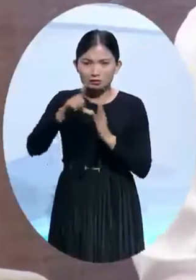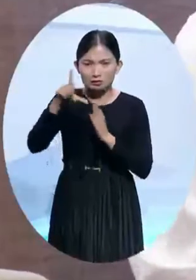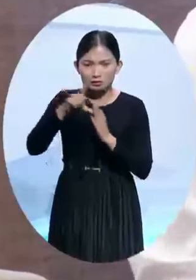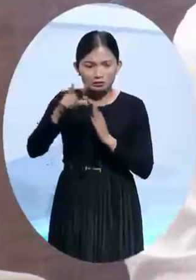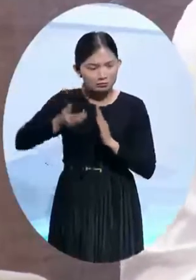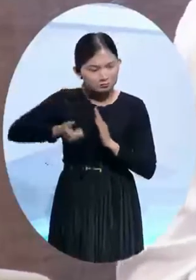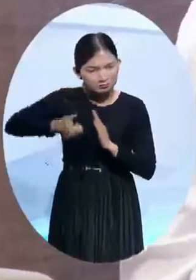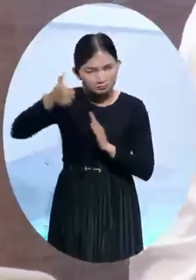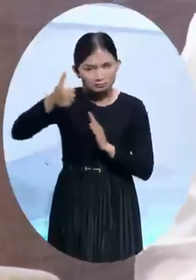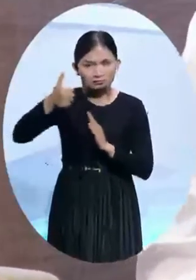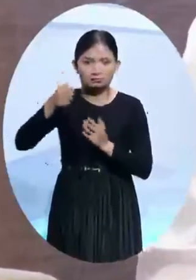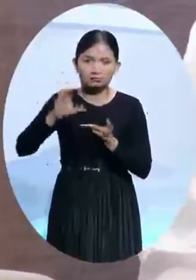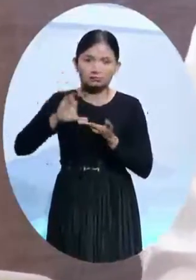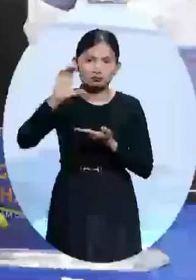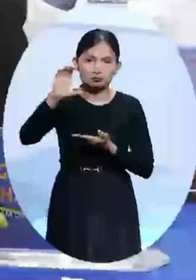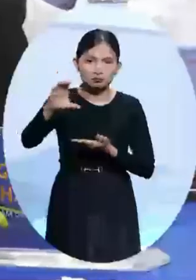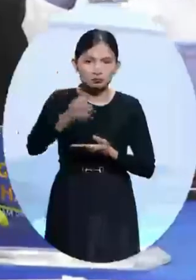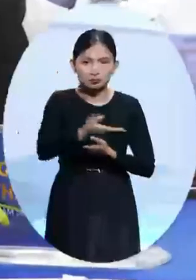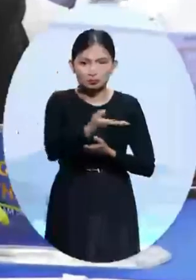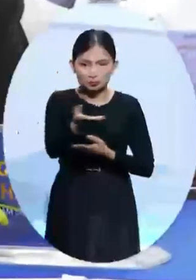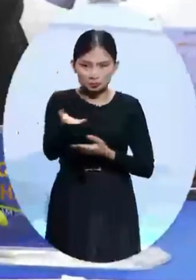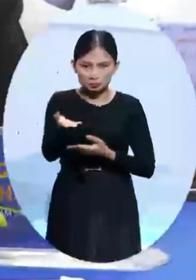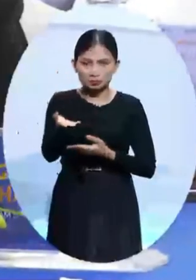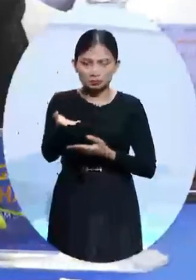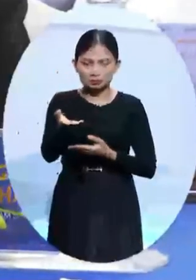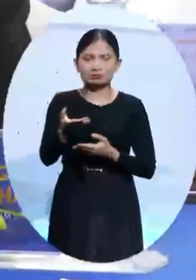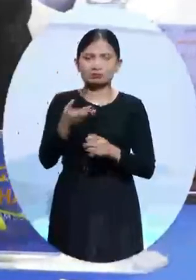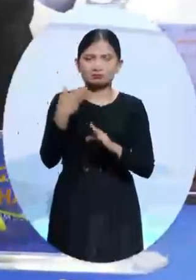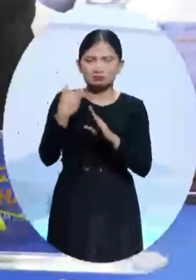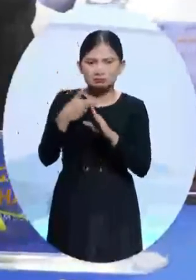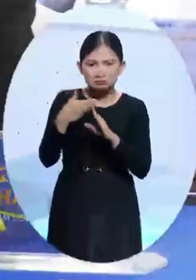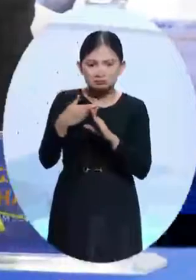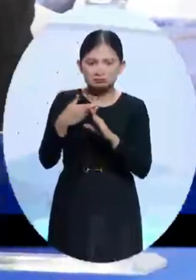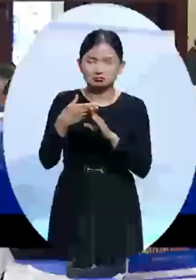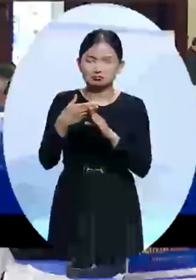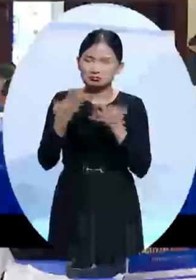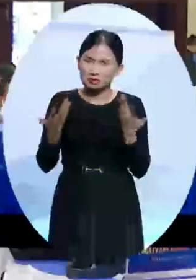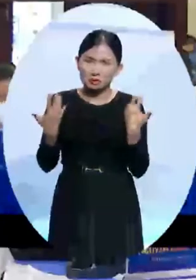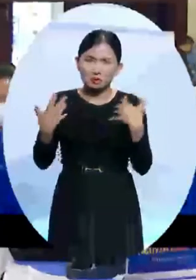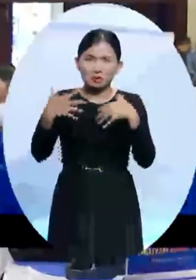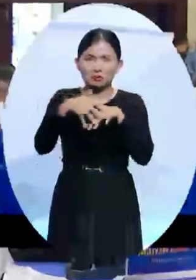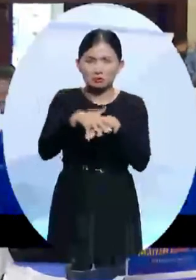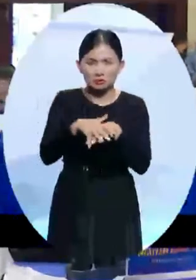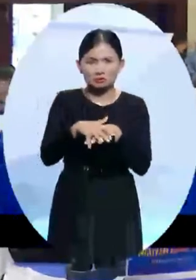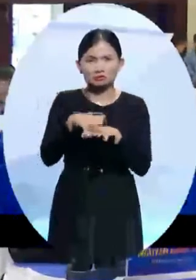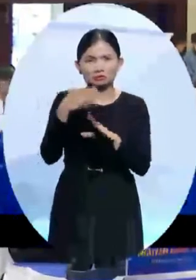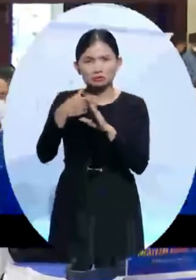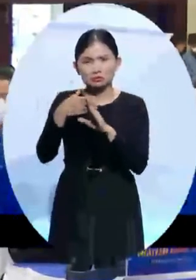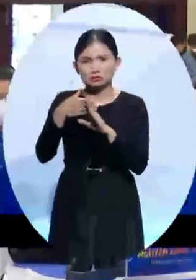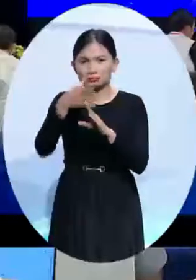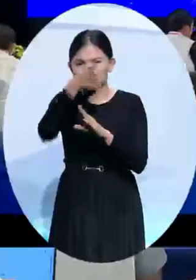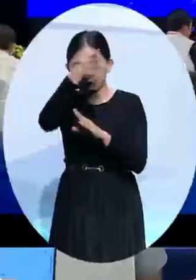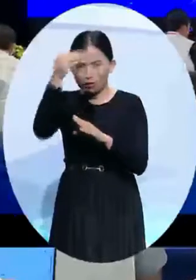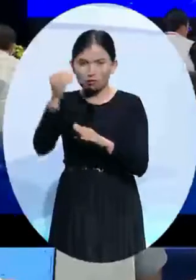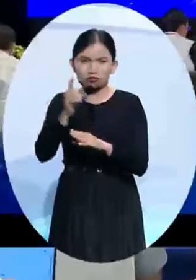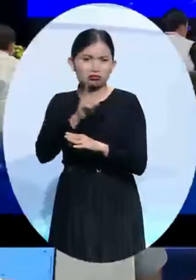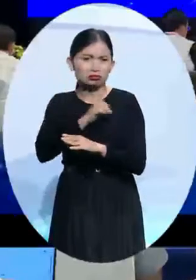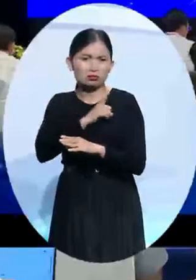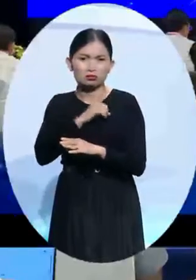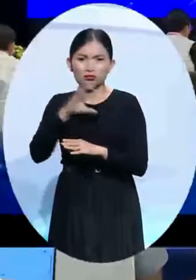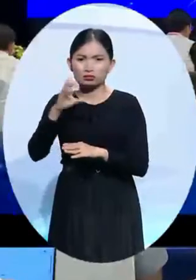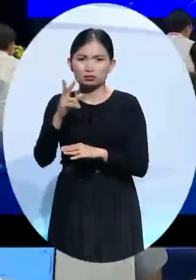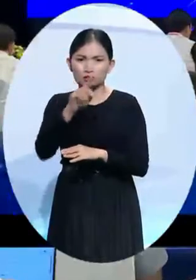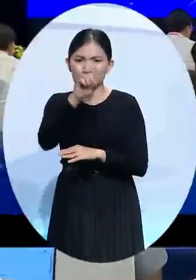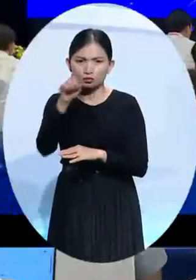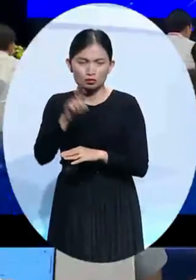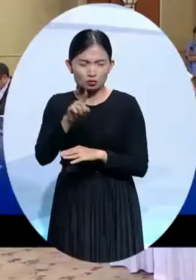hội. Trong bối cảnh hội nhập, việc tự chủ đại học là tất yếu. Thách thức trong tiến trình chuyển đổi giáo dục và tự chủ là rất lớn, nhưng